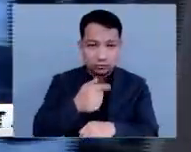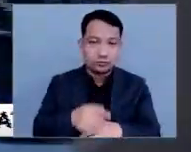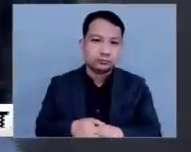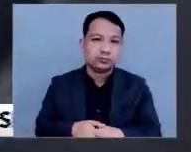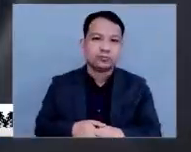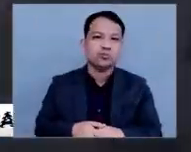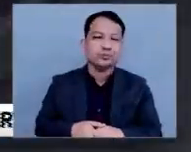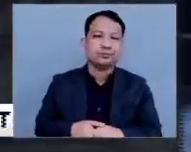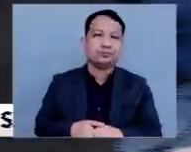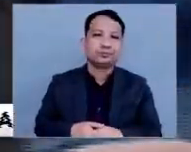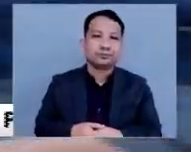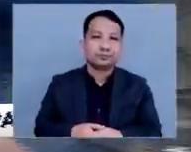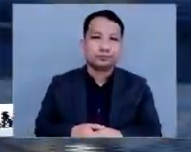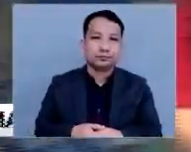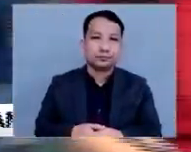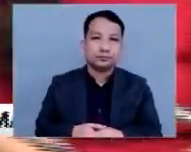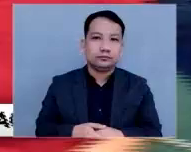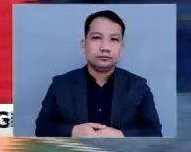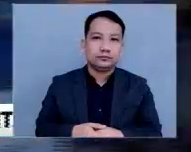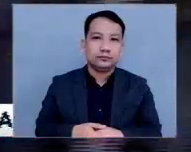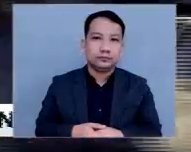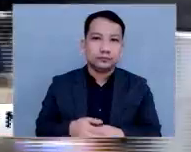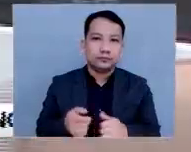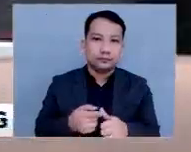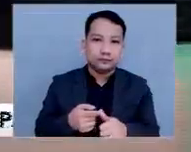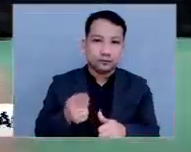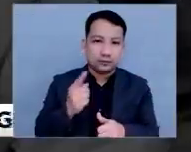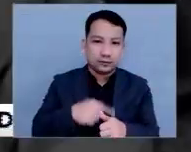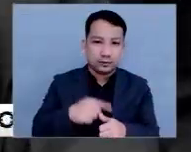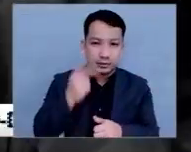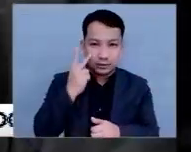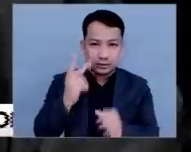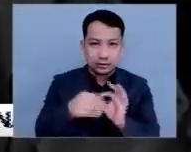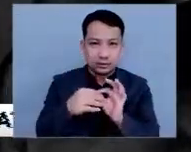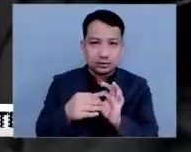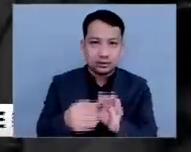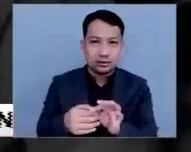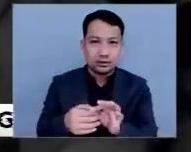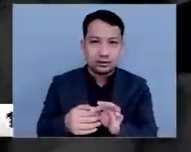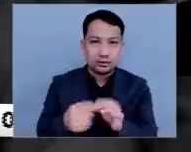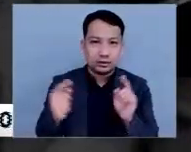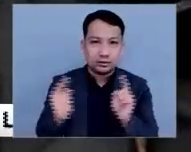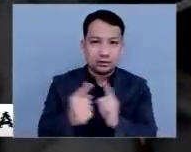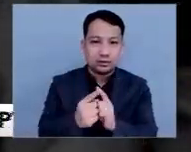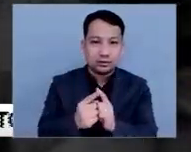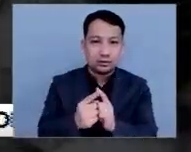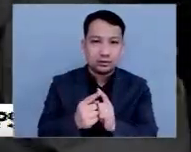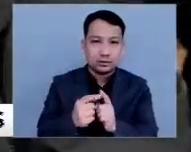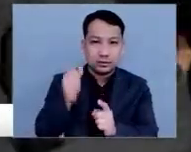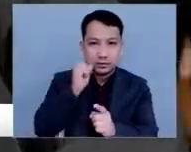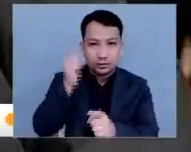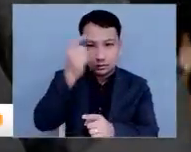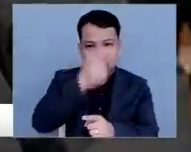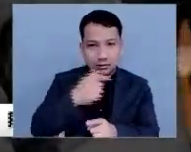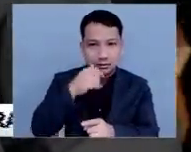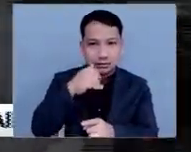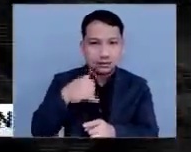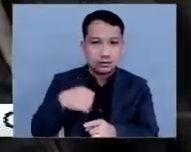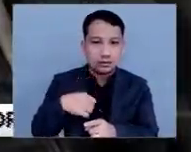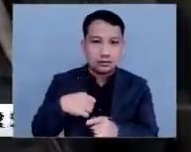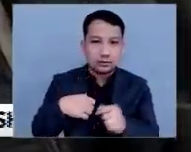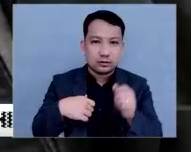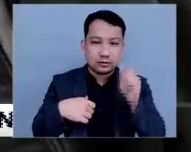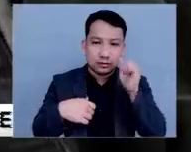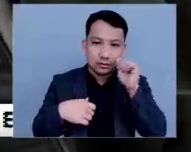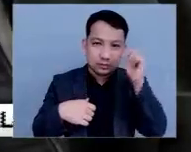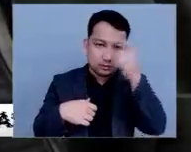sa unang pagkakataon mula ng tumakas at mahuli sa Indonesia muling nagkita-kita sa pagdinig ng senado kahapon sina Alice go ang